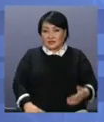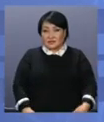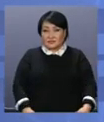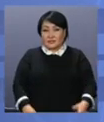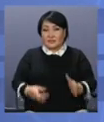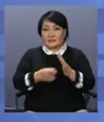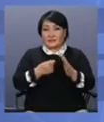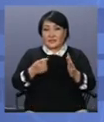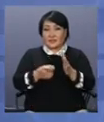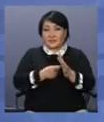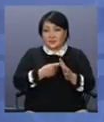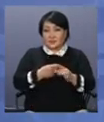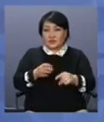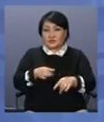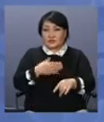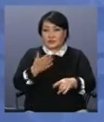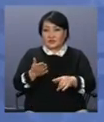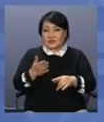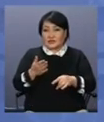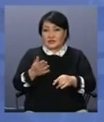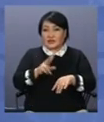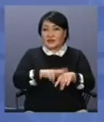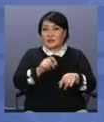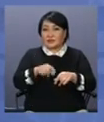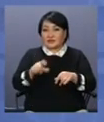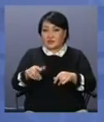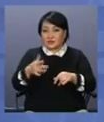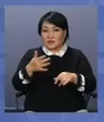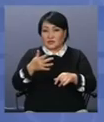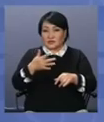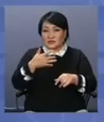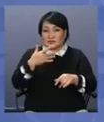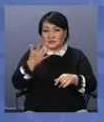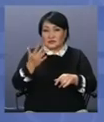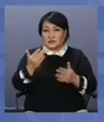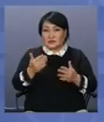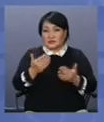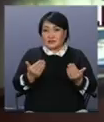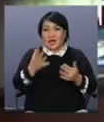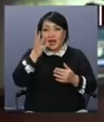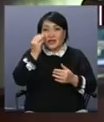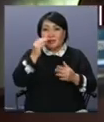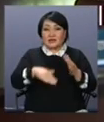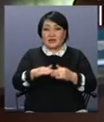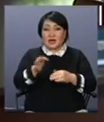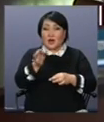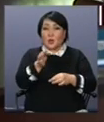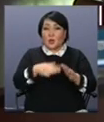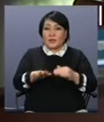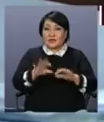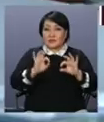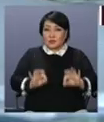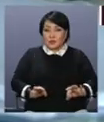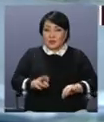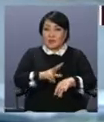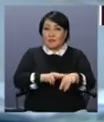тергеуді созбаққа салған тәртіп сақшылары жаза арқалайтын болады. Бұдан былай Алматы облысының прокурорлары мен полиция